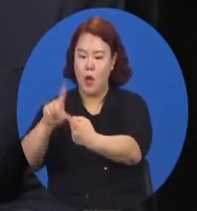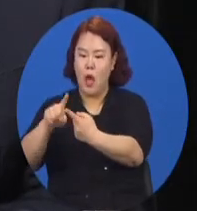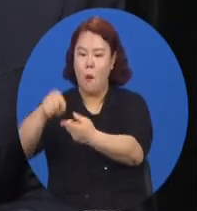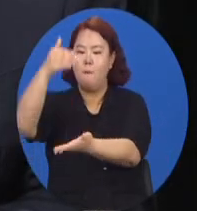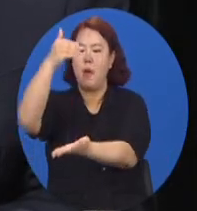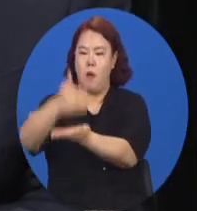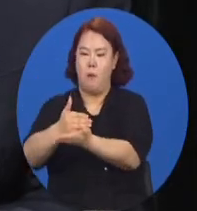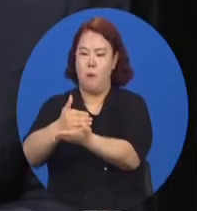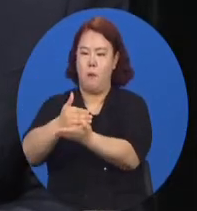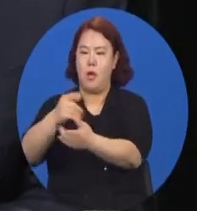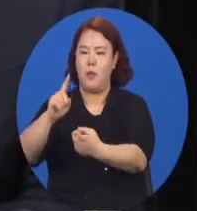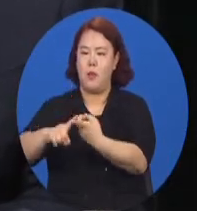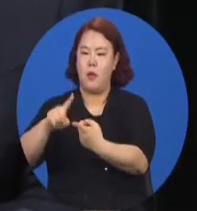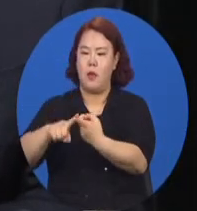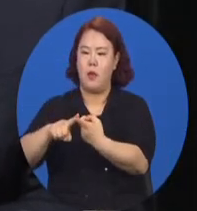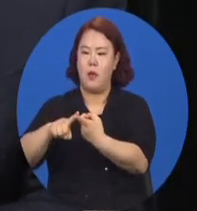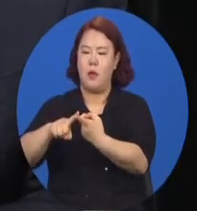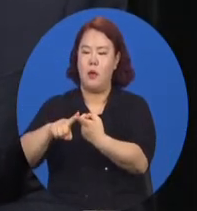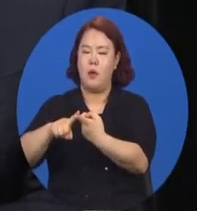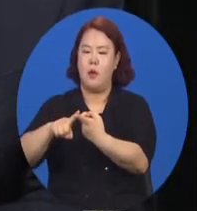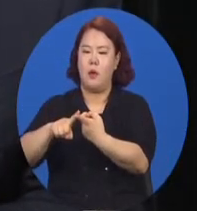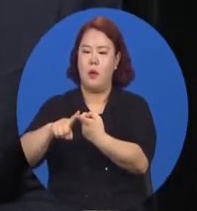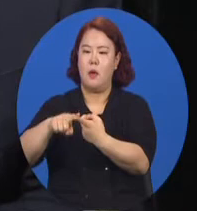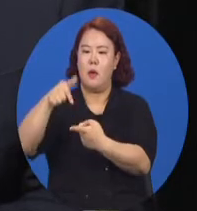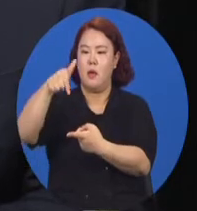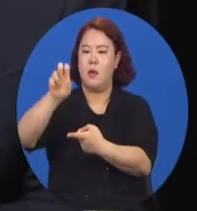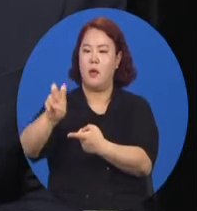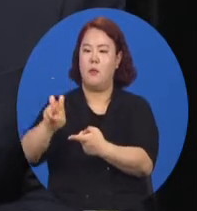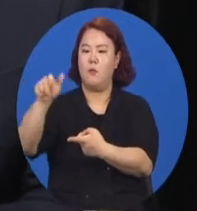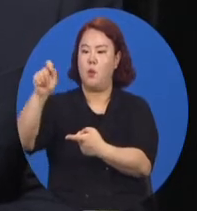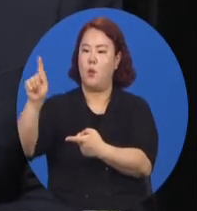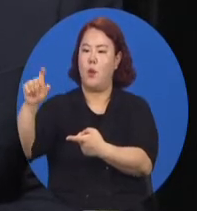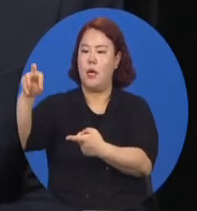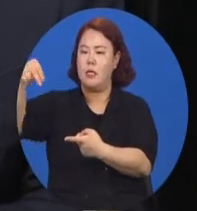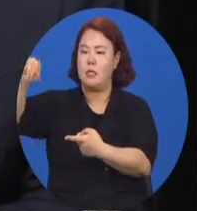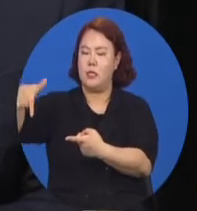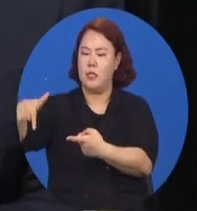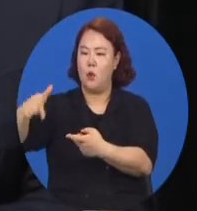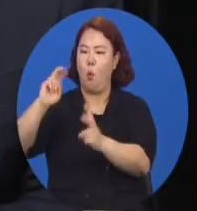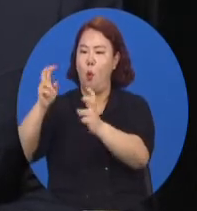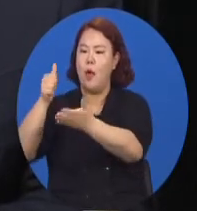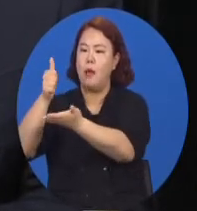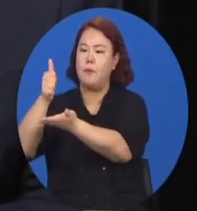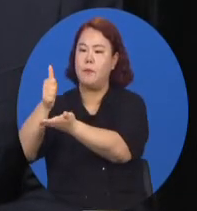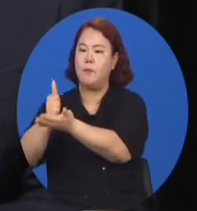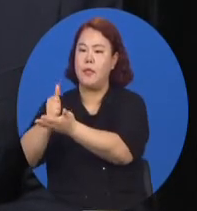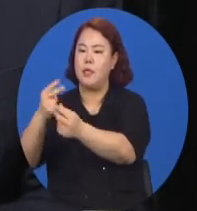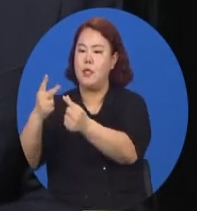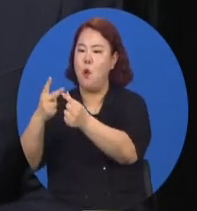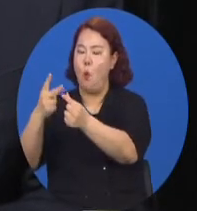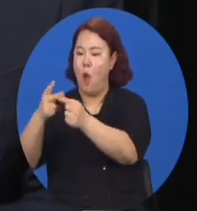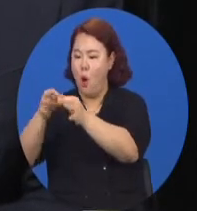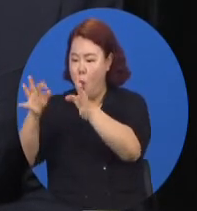문제. 김정식 그 회장께서 2회에 거쳐 군수님 면담을